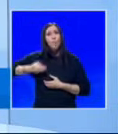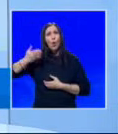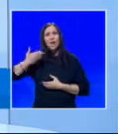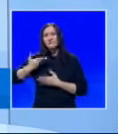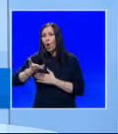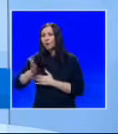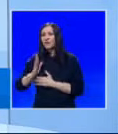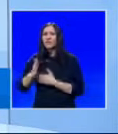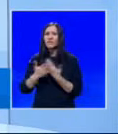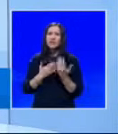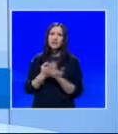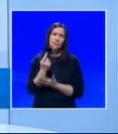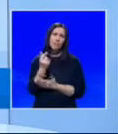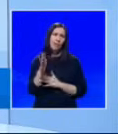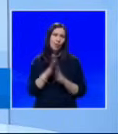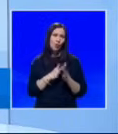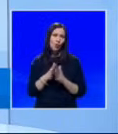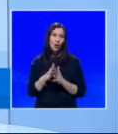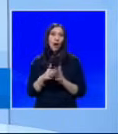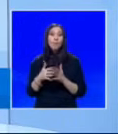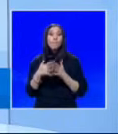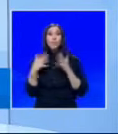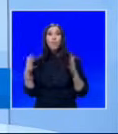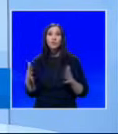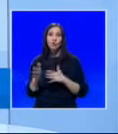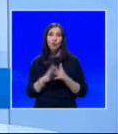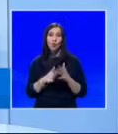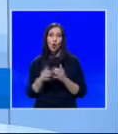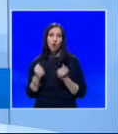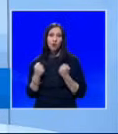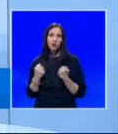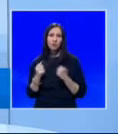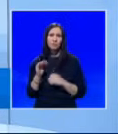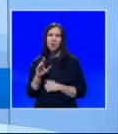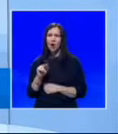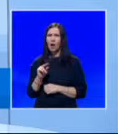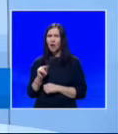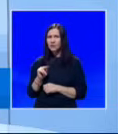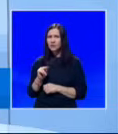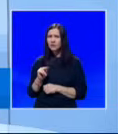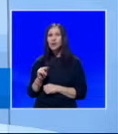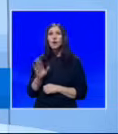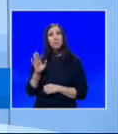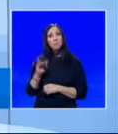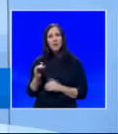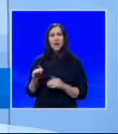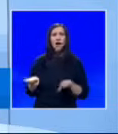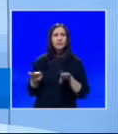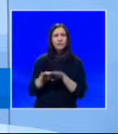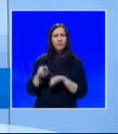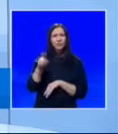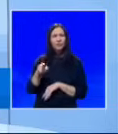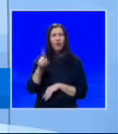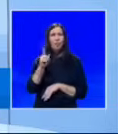в ръцете на малко хора, а повечето хора живеят, аз бих казал, даже бих сравнил с това, което